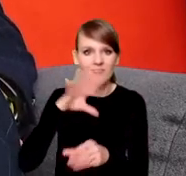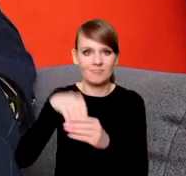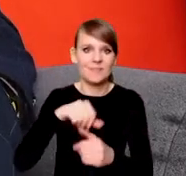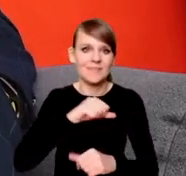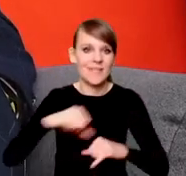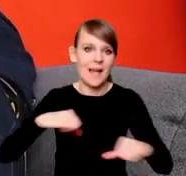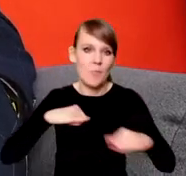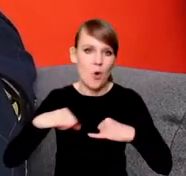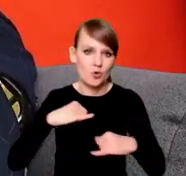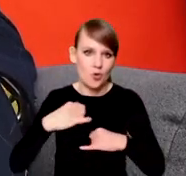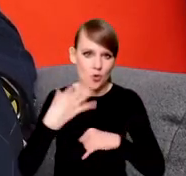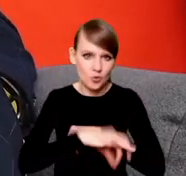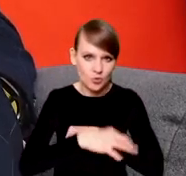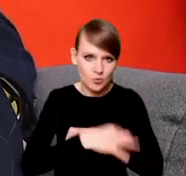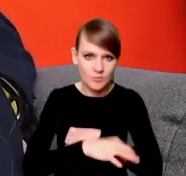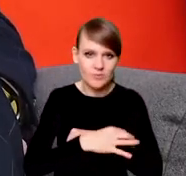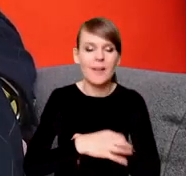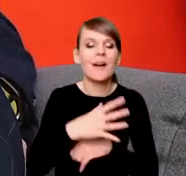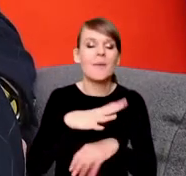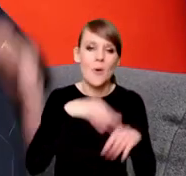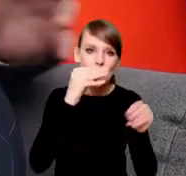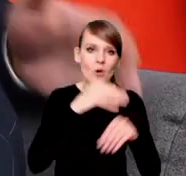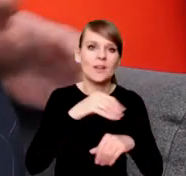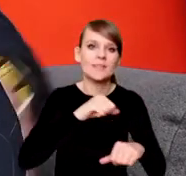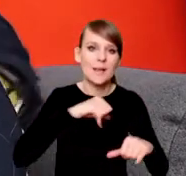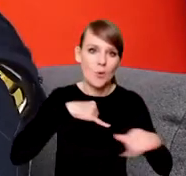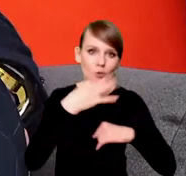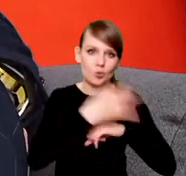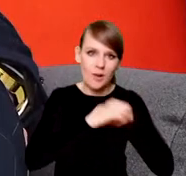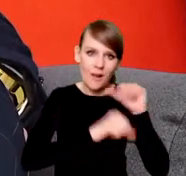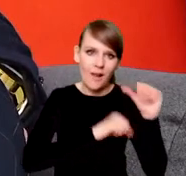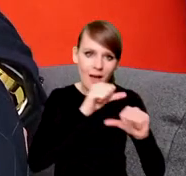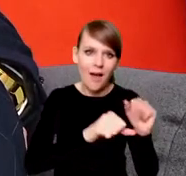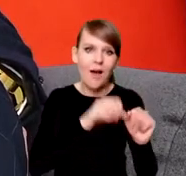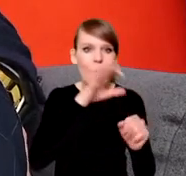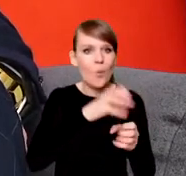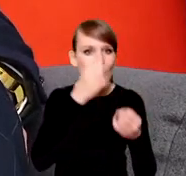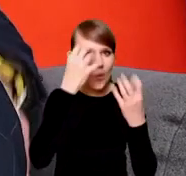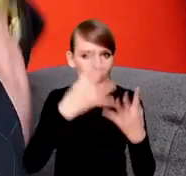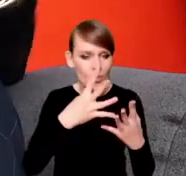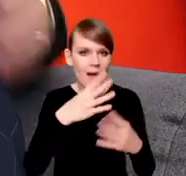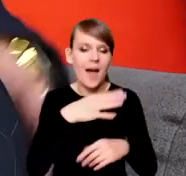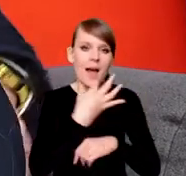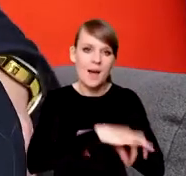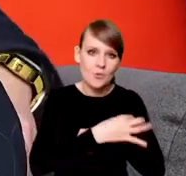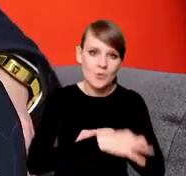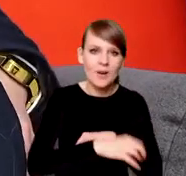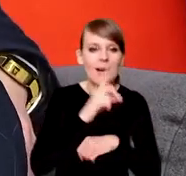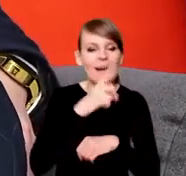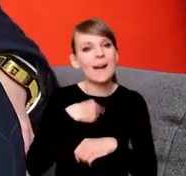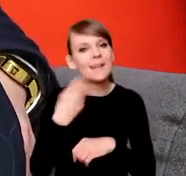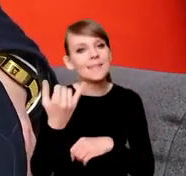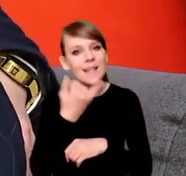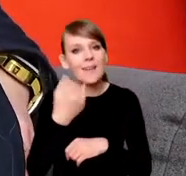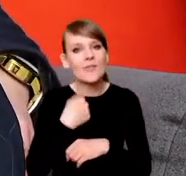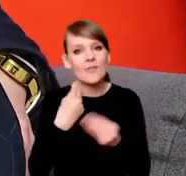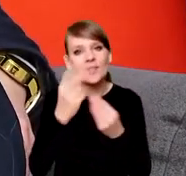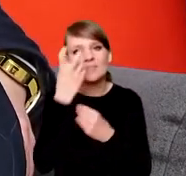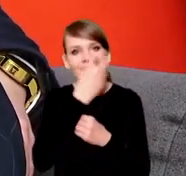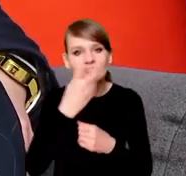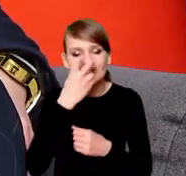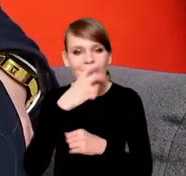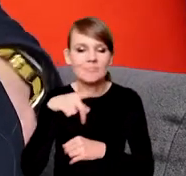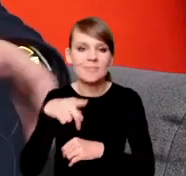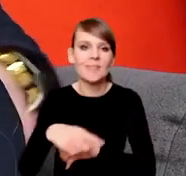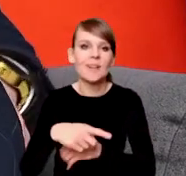Najpierw studencki przez wiele lat, zarówno w sferze kultury akademickiej, chociaż zawsze mi bliżej było do działania w zakresie szeroko rozumianej